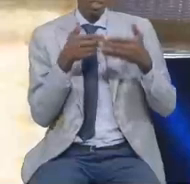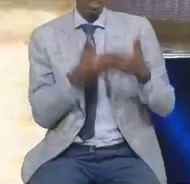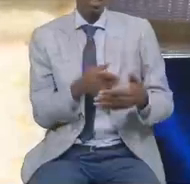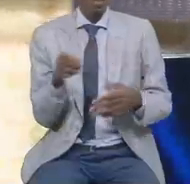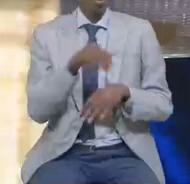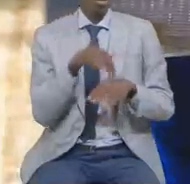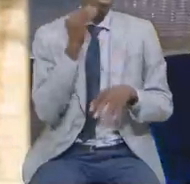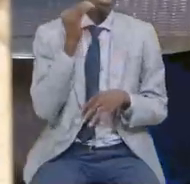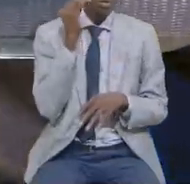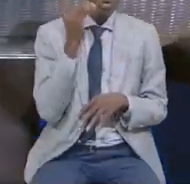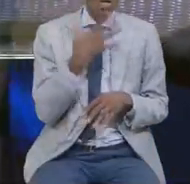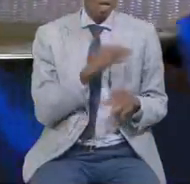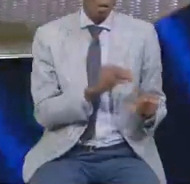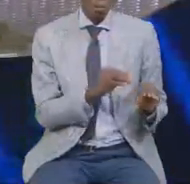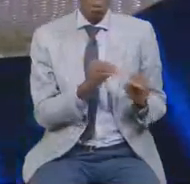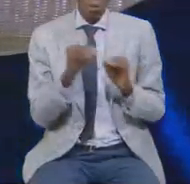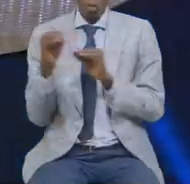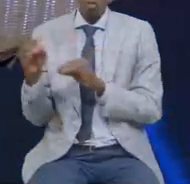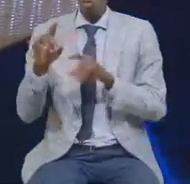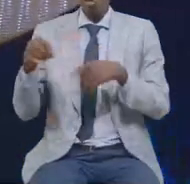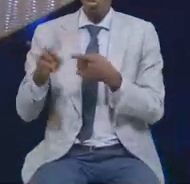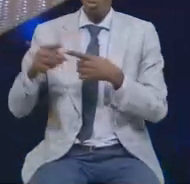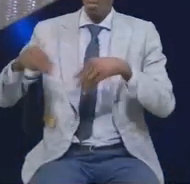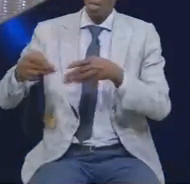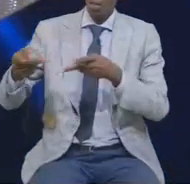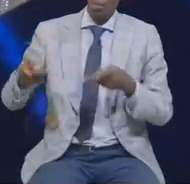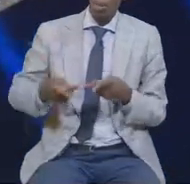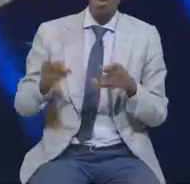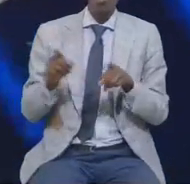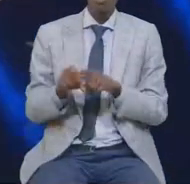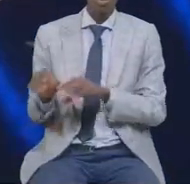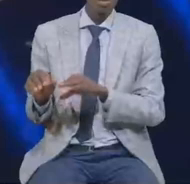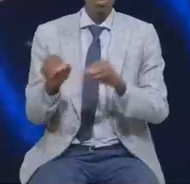tout proche de toi à la maison, ou bien en un lieu public, ou bien